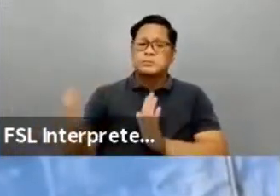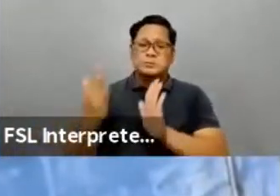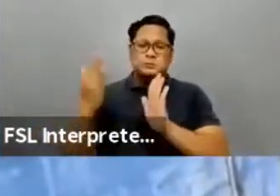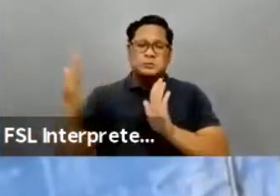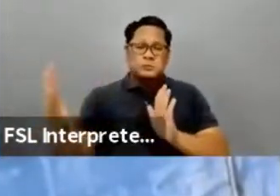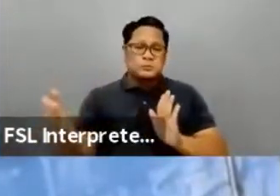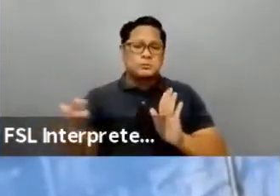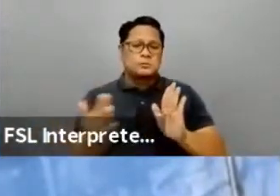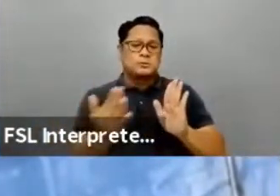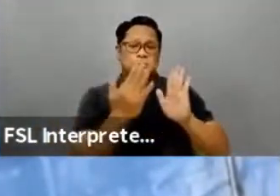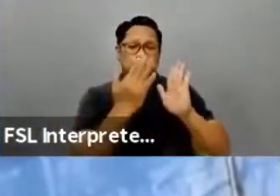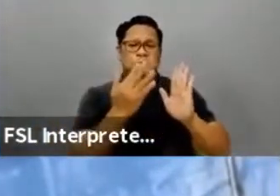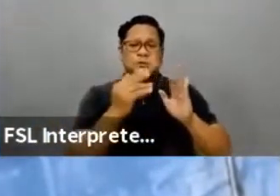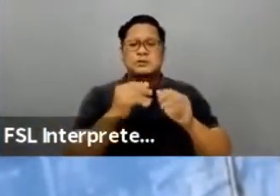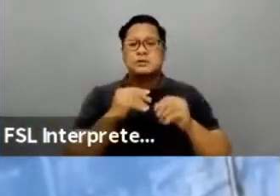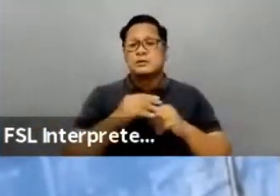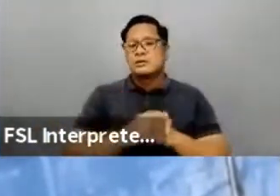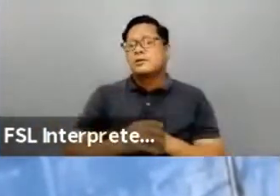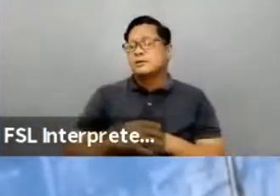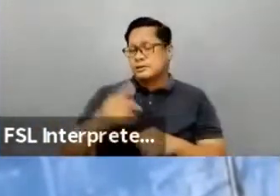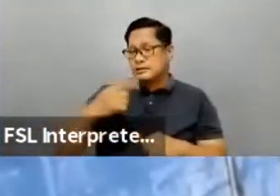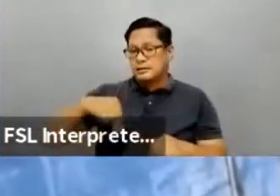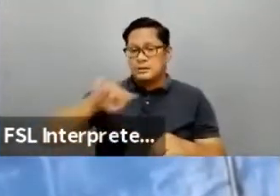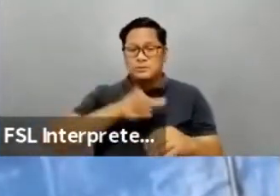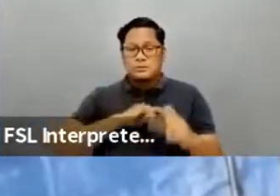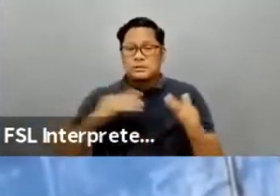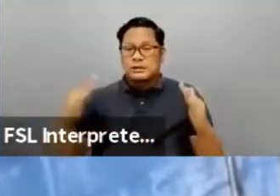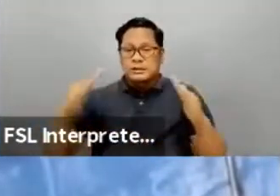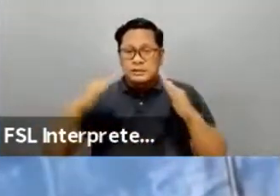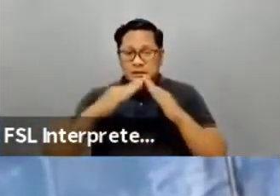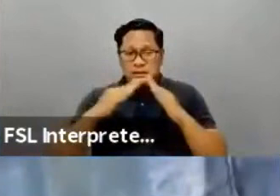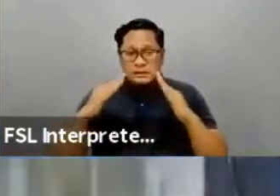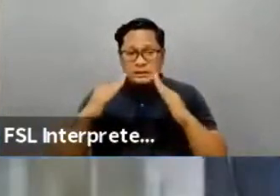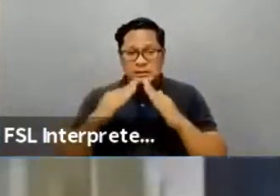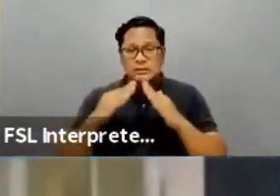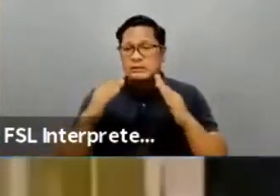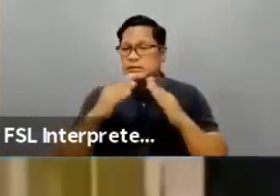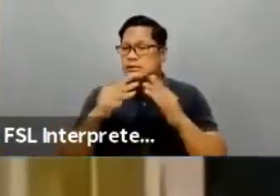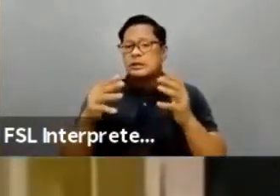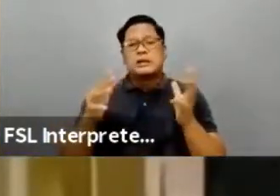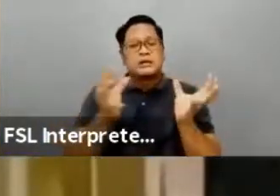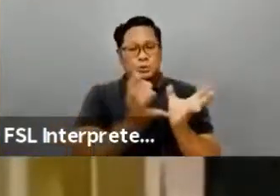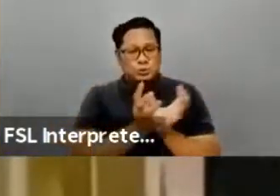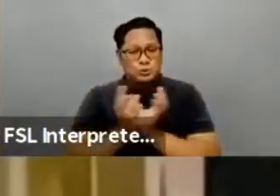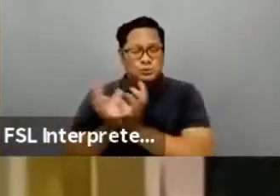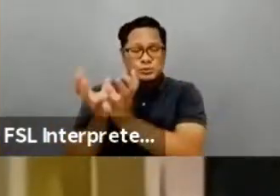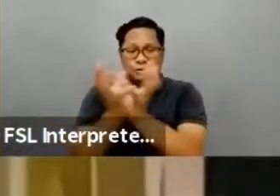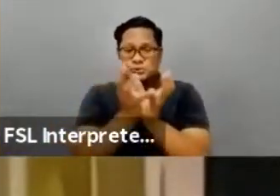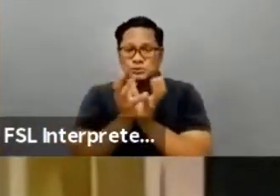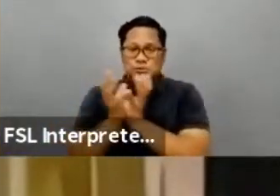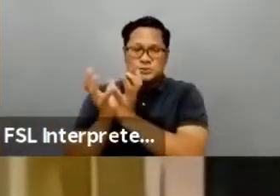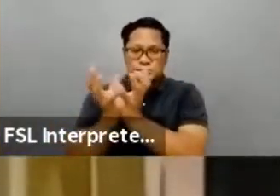sa tahanan at lipunan,